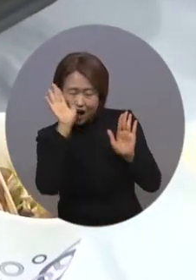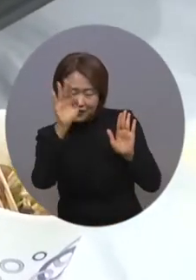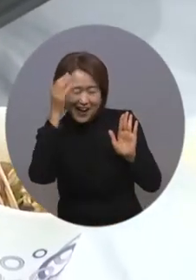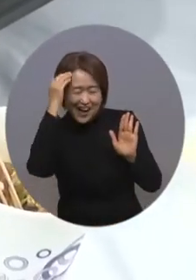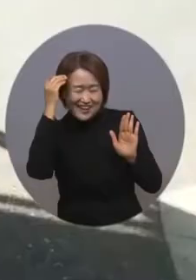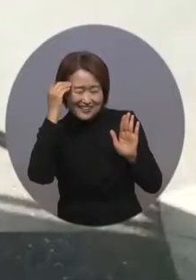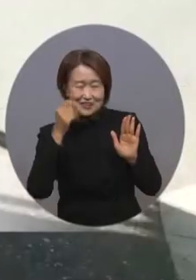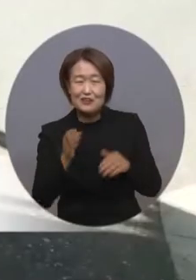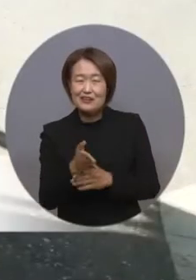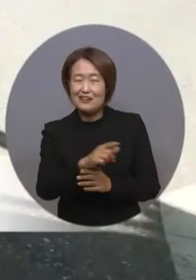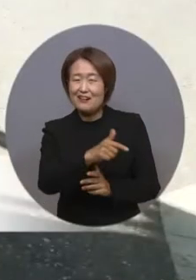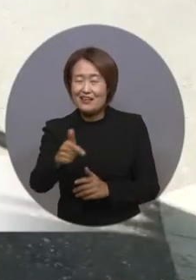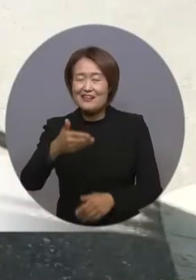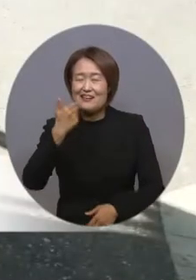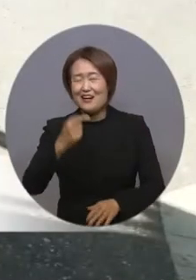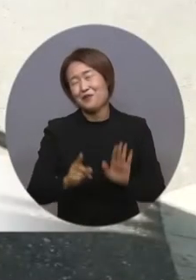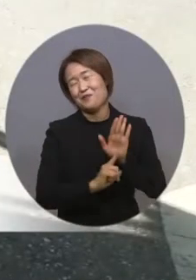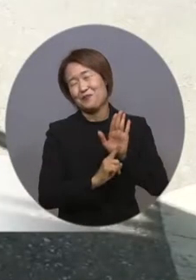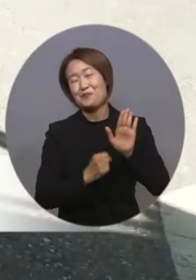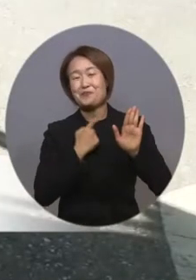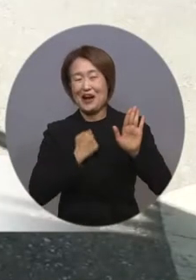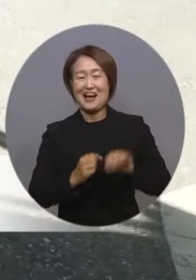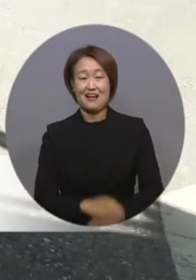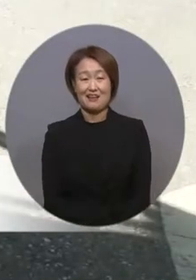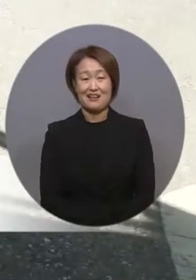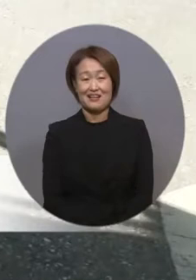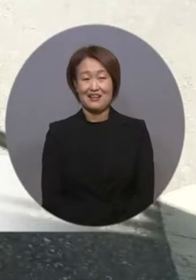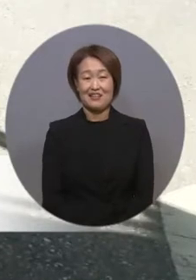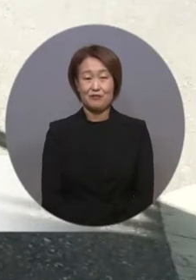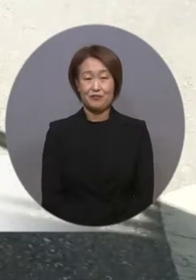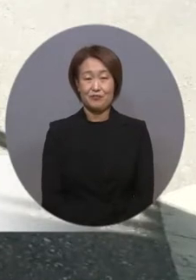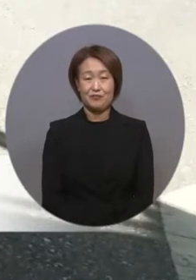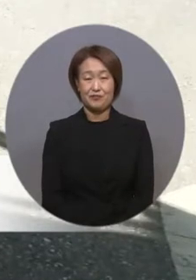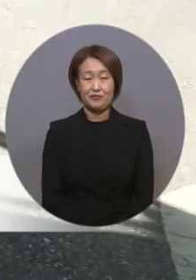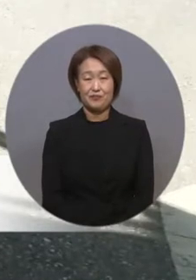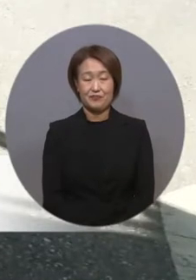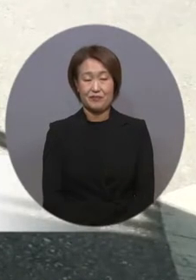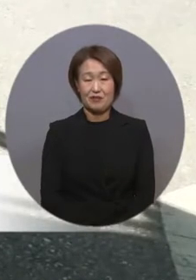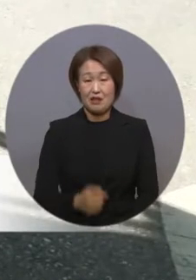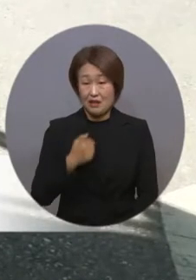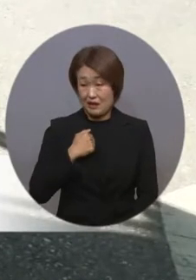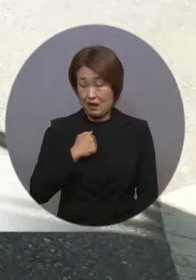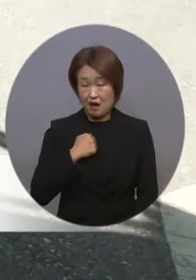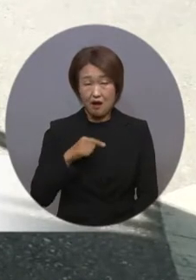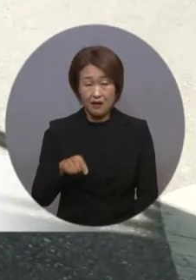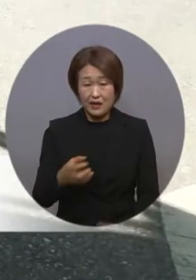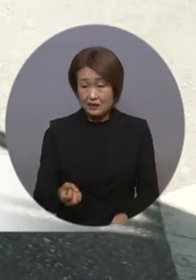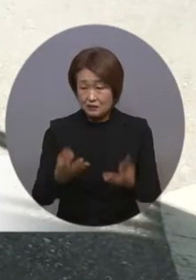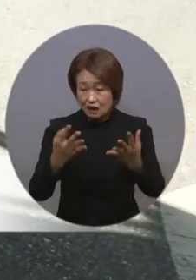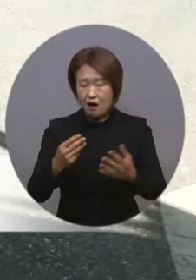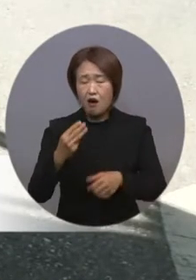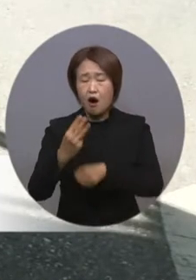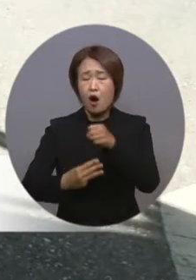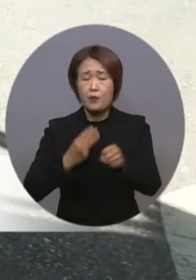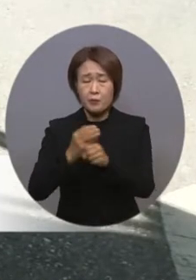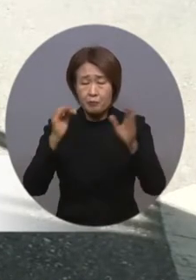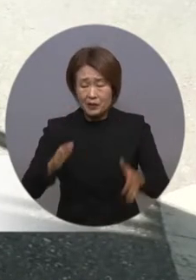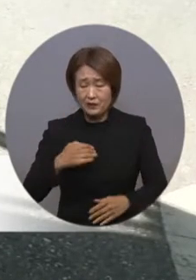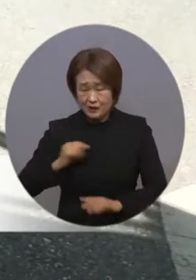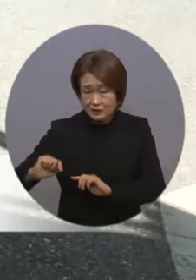알렸습니다. 엑스포 이것도 처음 지금 한 3년 만에 했는데 여기 와서